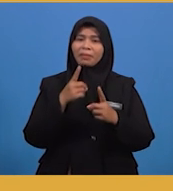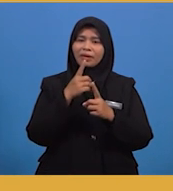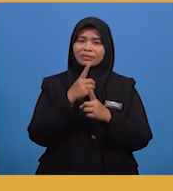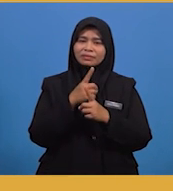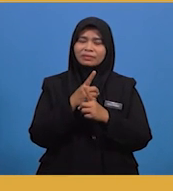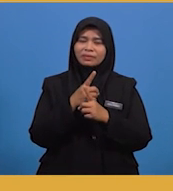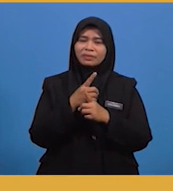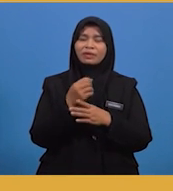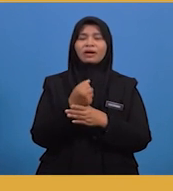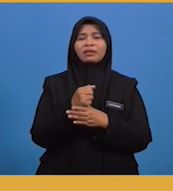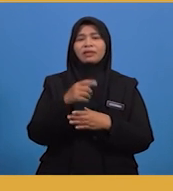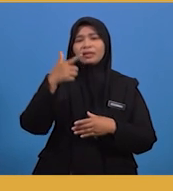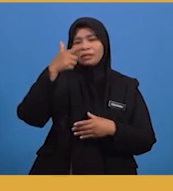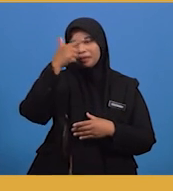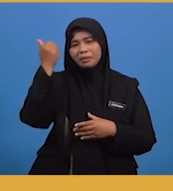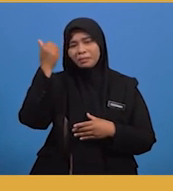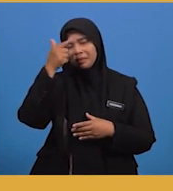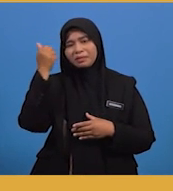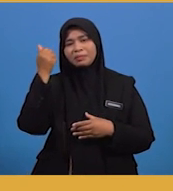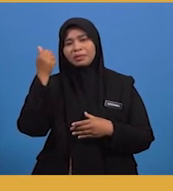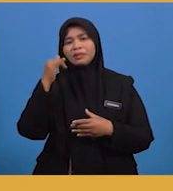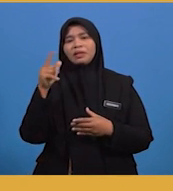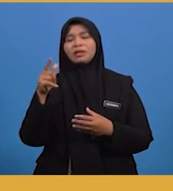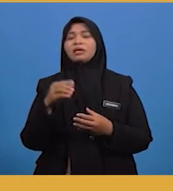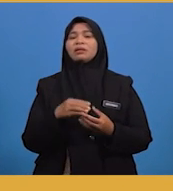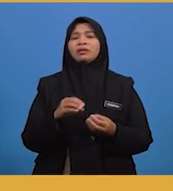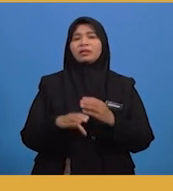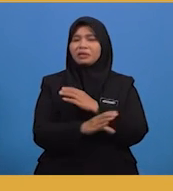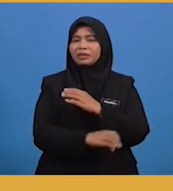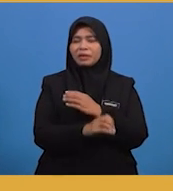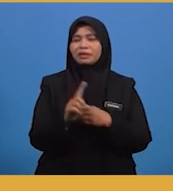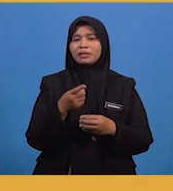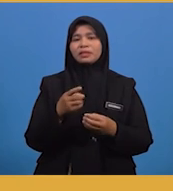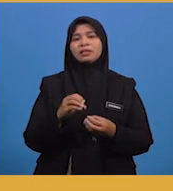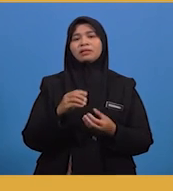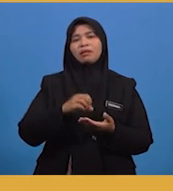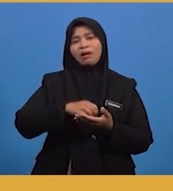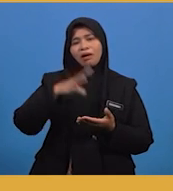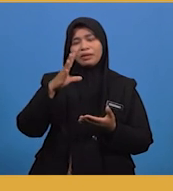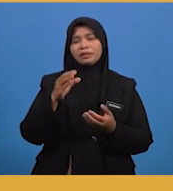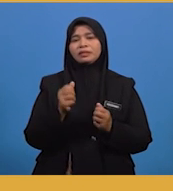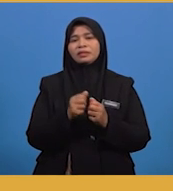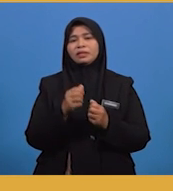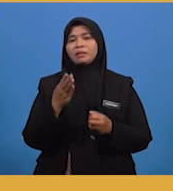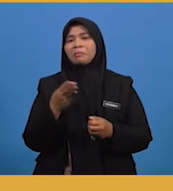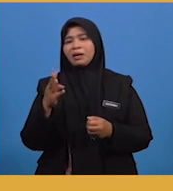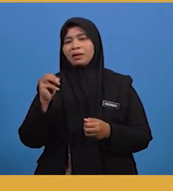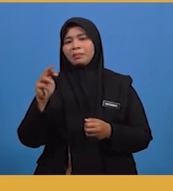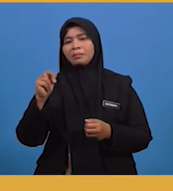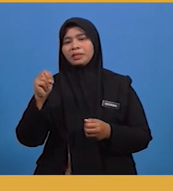Betul. Antara sebab-sebabnya ialah negara kita kaya dengan bahan mentah bagi